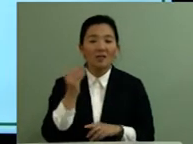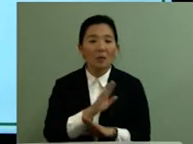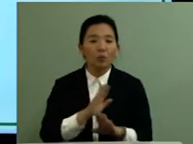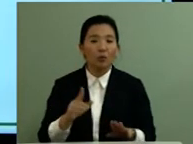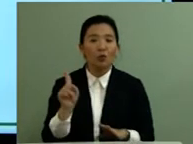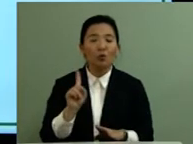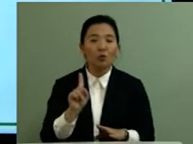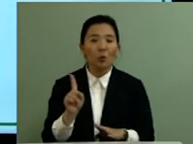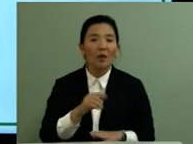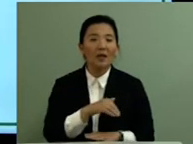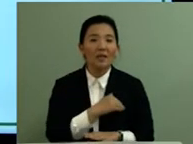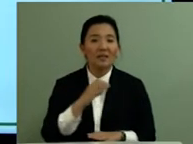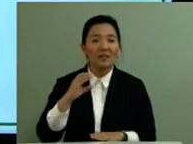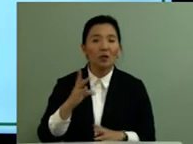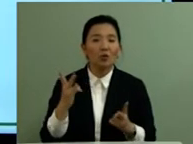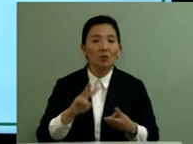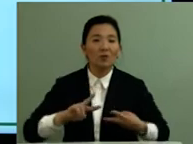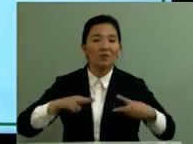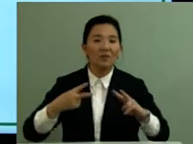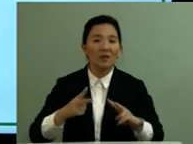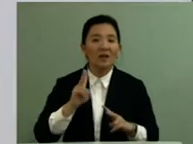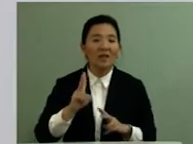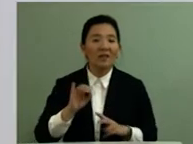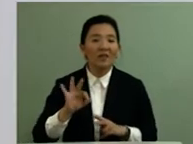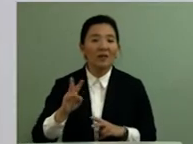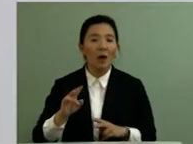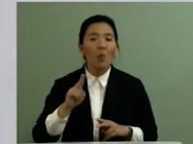забудьте, что градусы Цельсия нужно перевести в кельвины